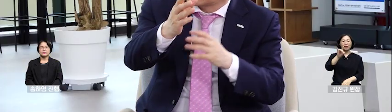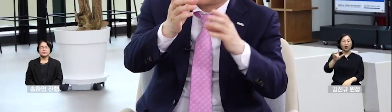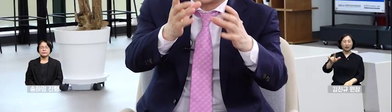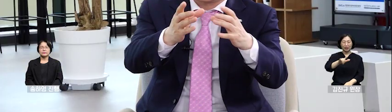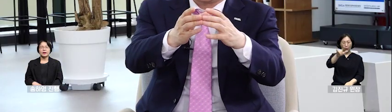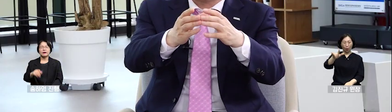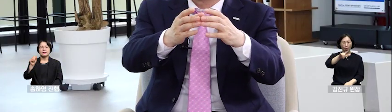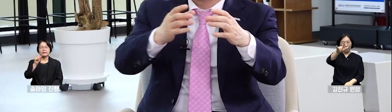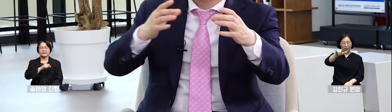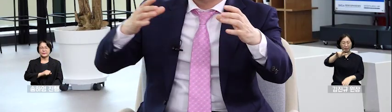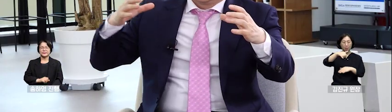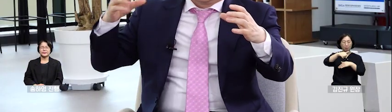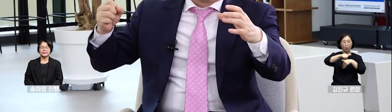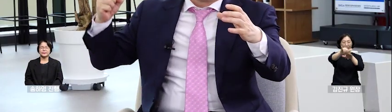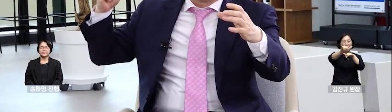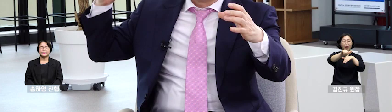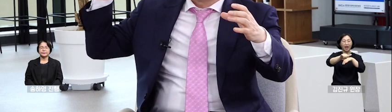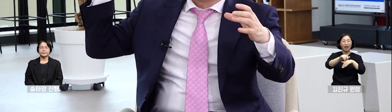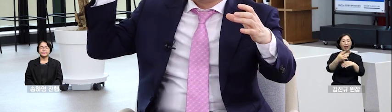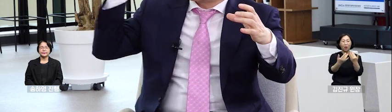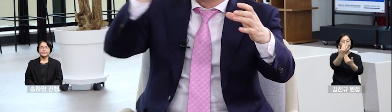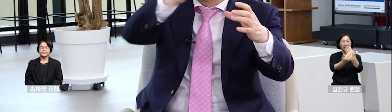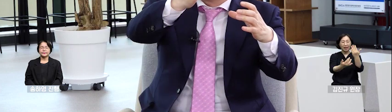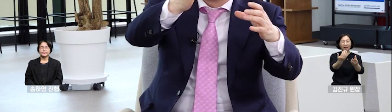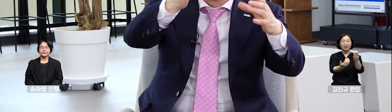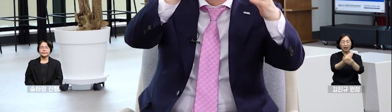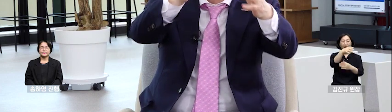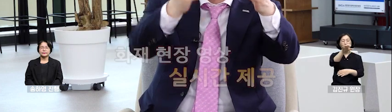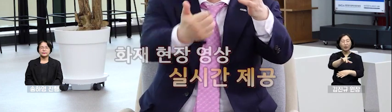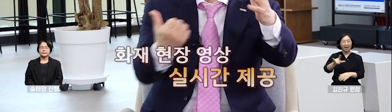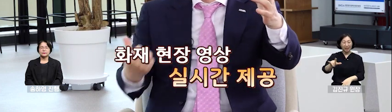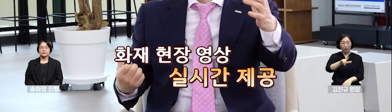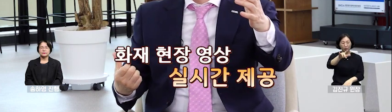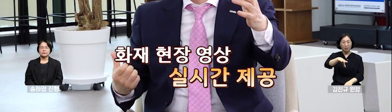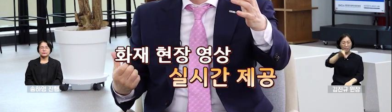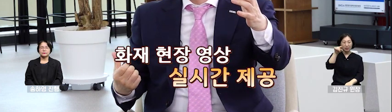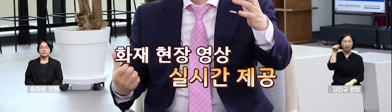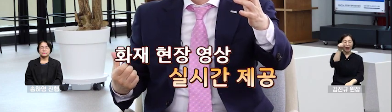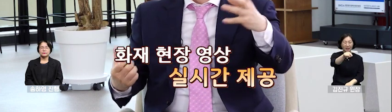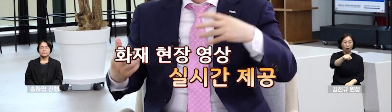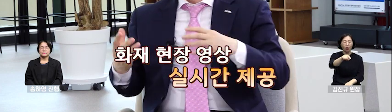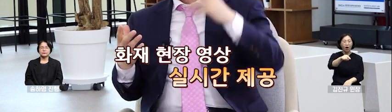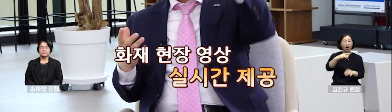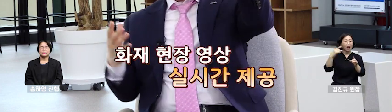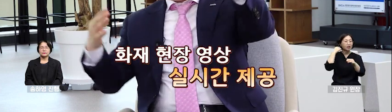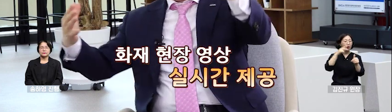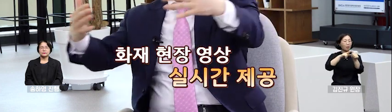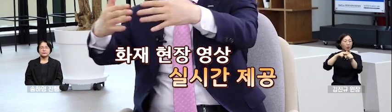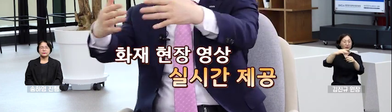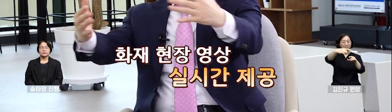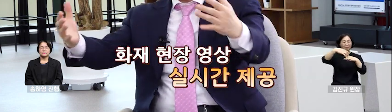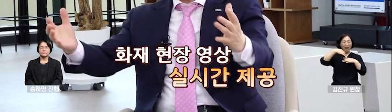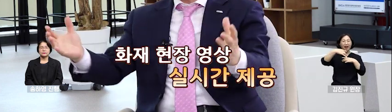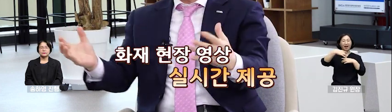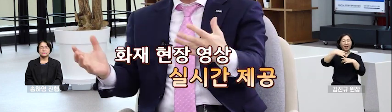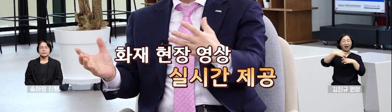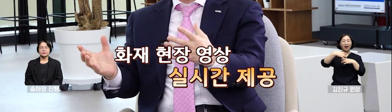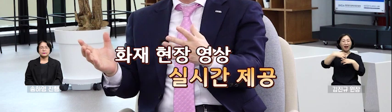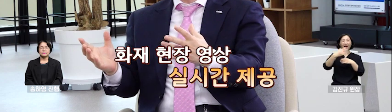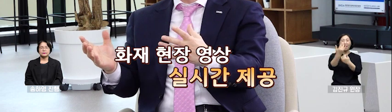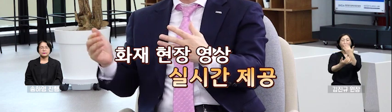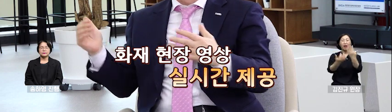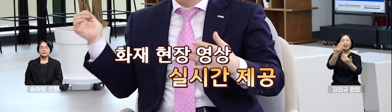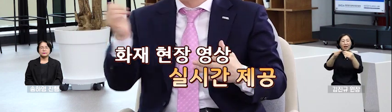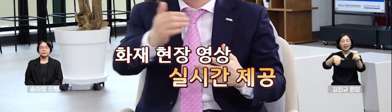화제 난 곳에 들어오니 먼저 빨리 가서 들어오네 정상을 보내 주는 거죠 파 제 현황을